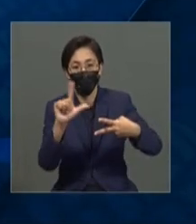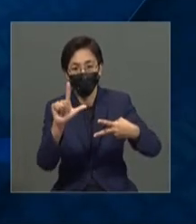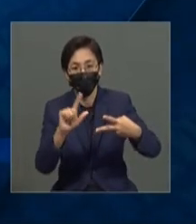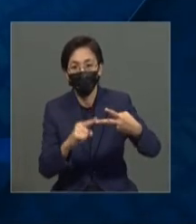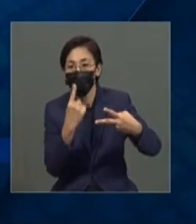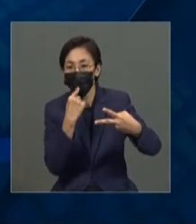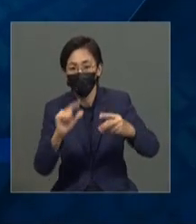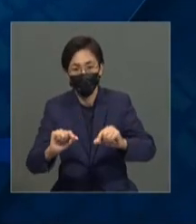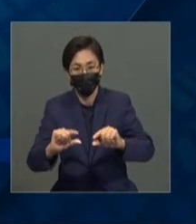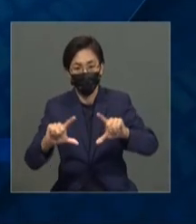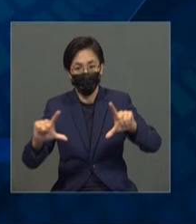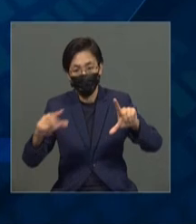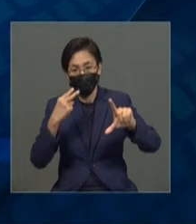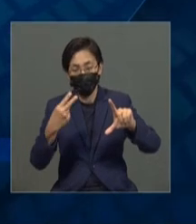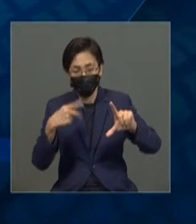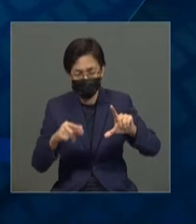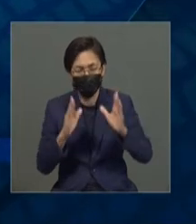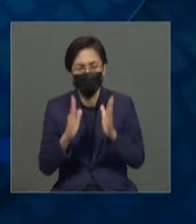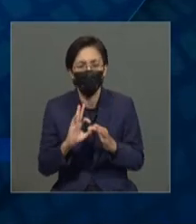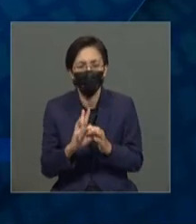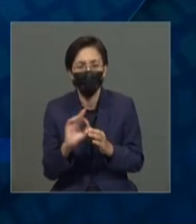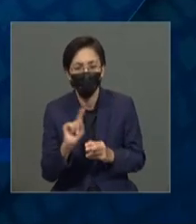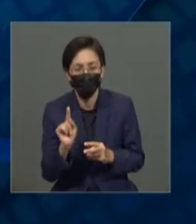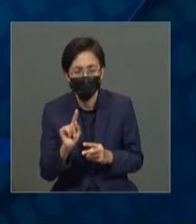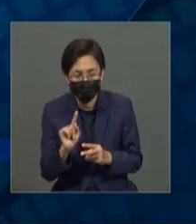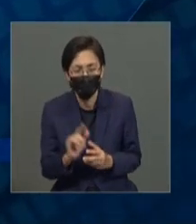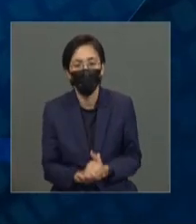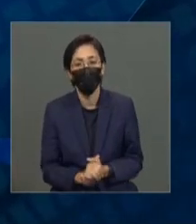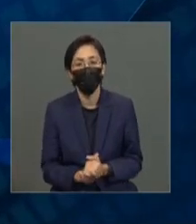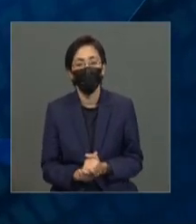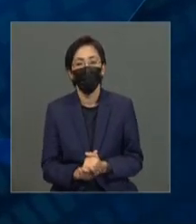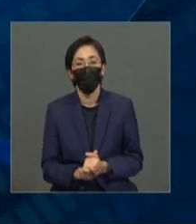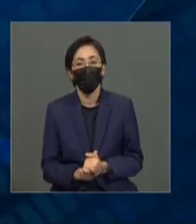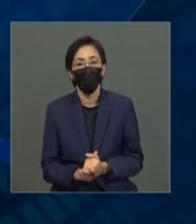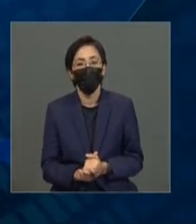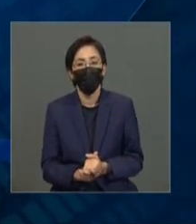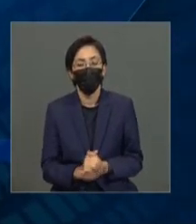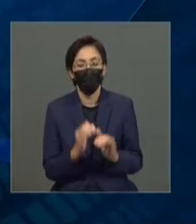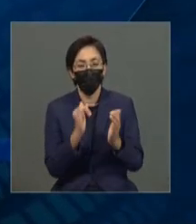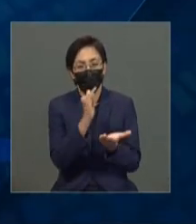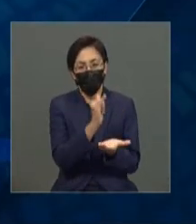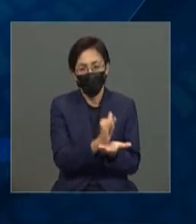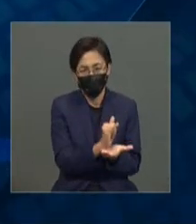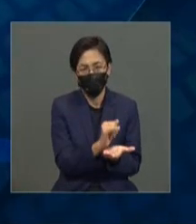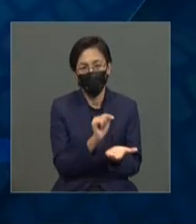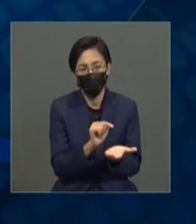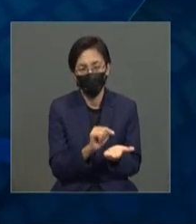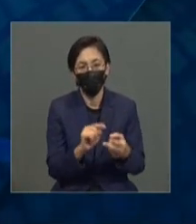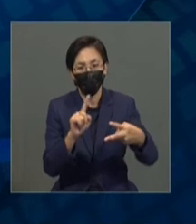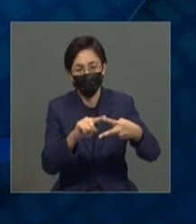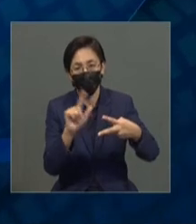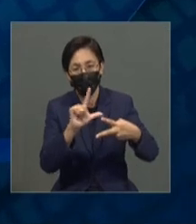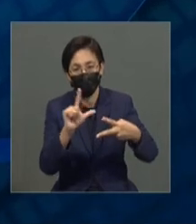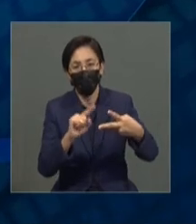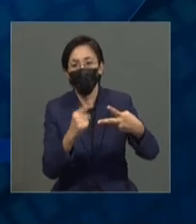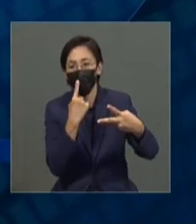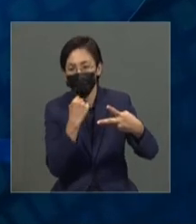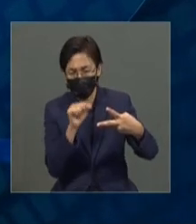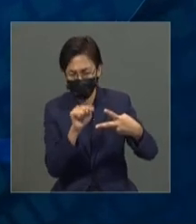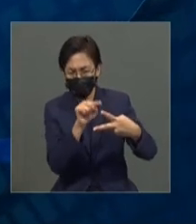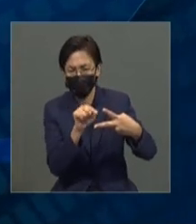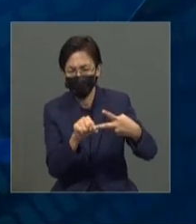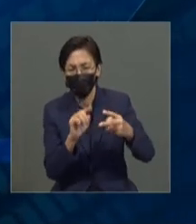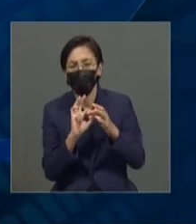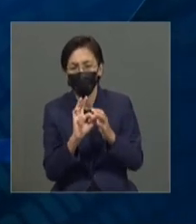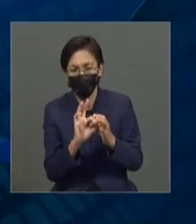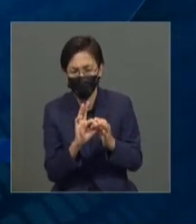นี้เนี่ยกลุ่มผู้ป่วยที่เราเป็นห่วงคือกลุ่มที่มีการครองเตียงระดับเหลืองและแดง